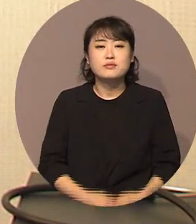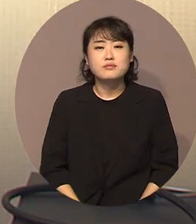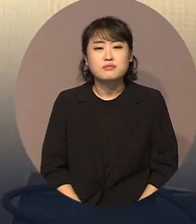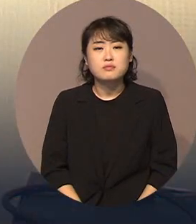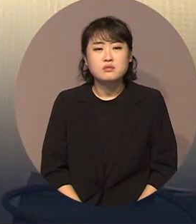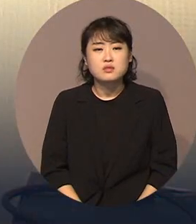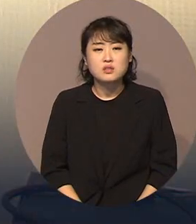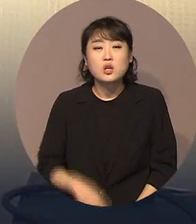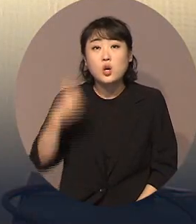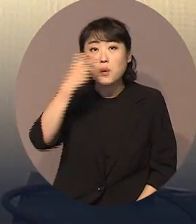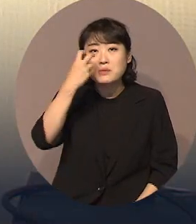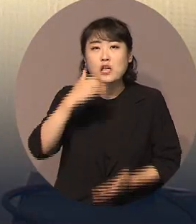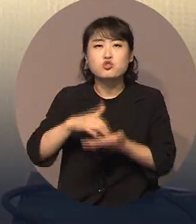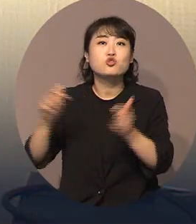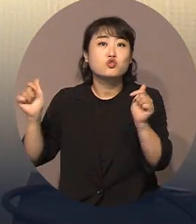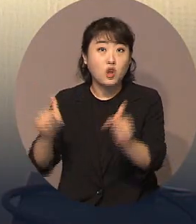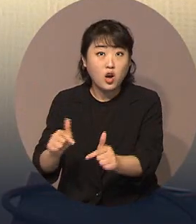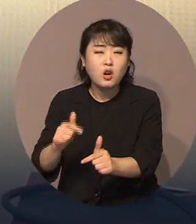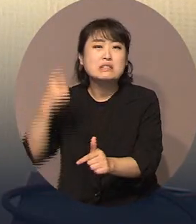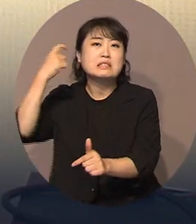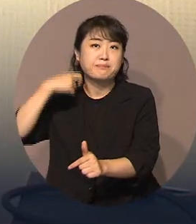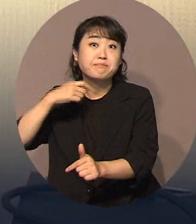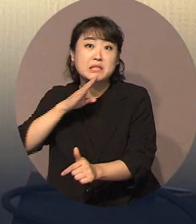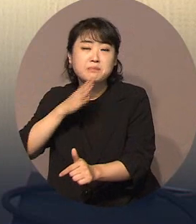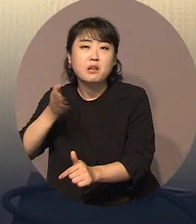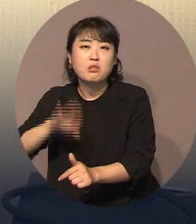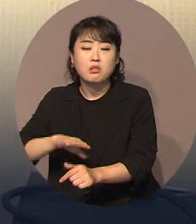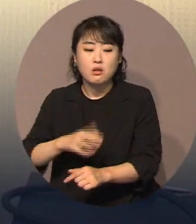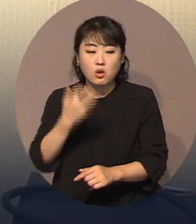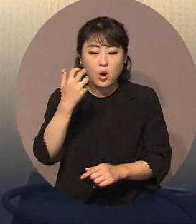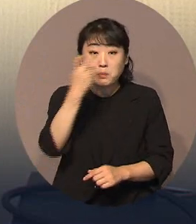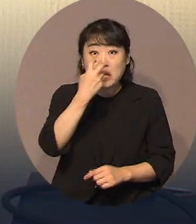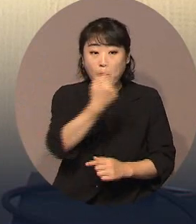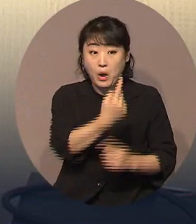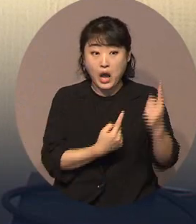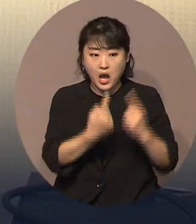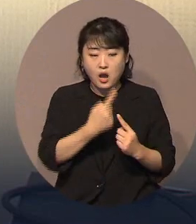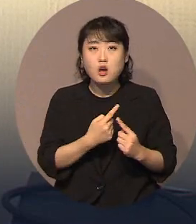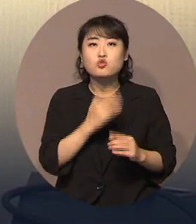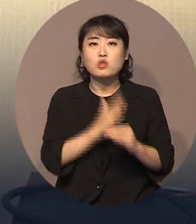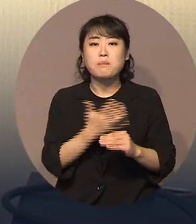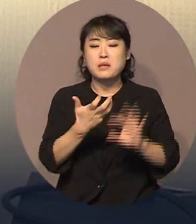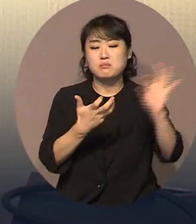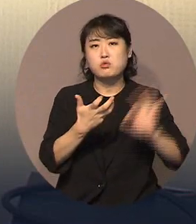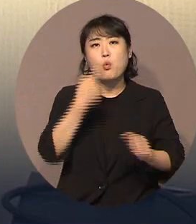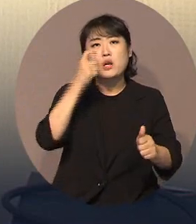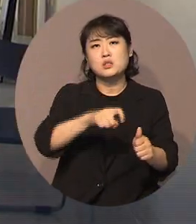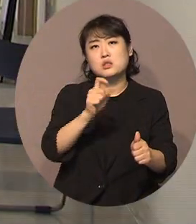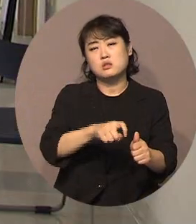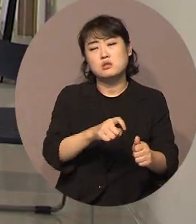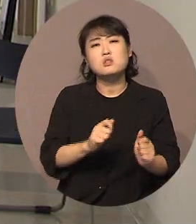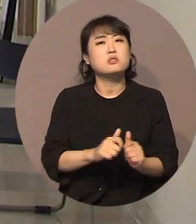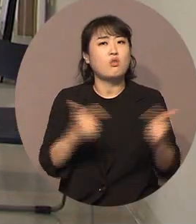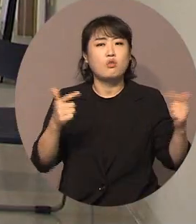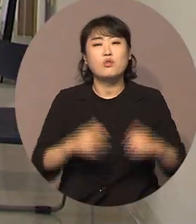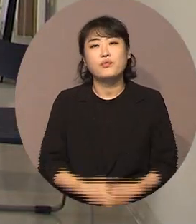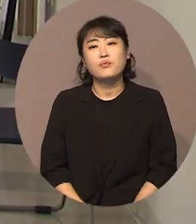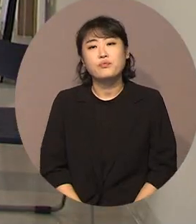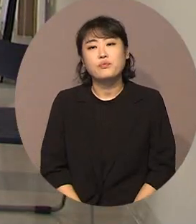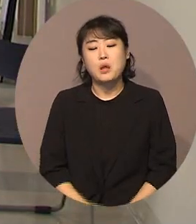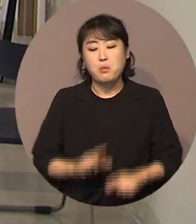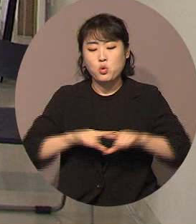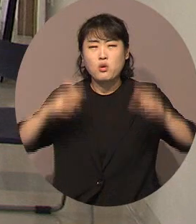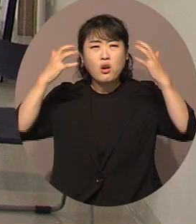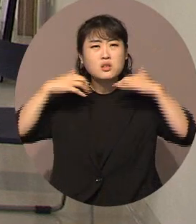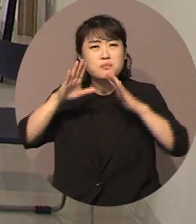자체는 예전보다 조금 줄은 느낌은 있지만 검사하시는 분들의 약 한 80% 이상 확진될 정도로 감염자가 많이 늘었습니다. 보통